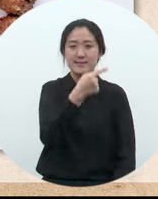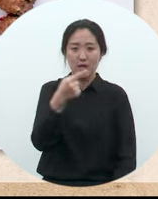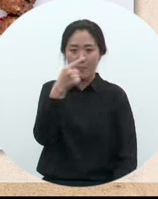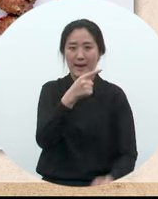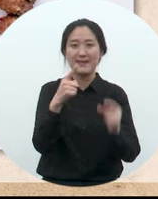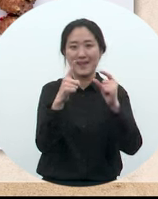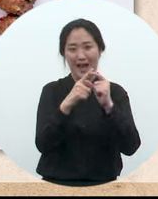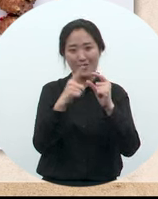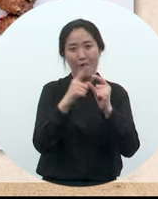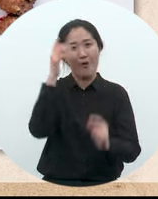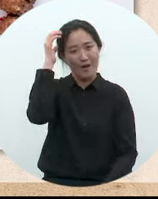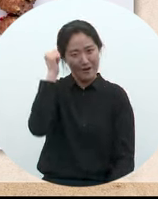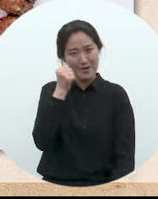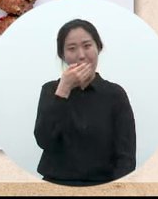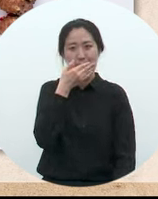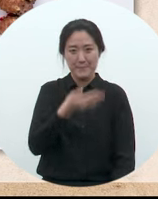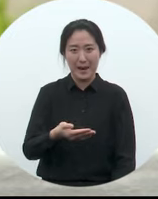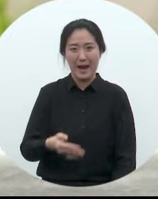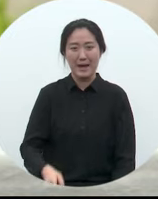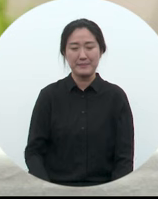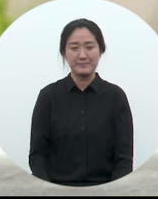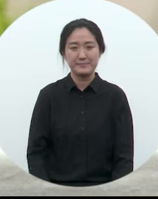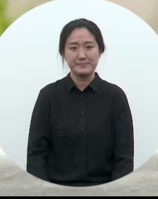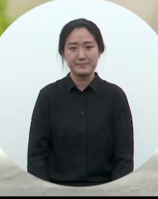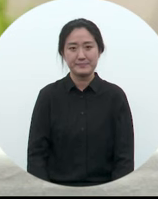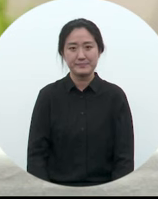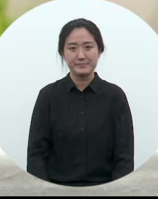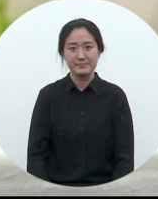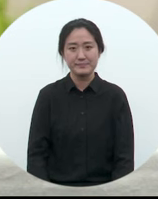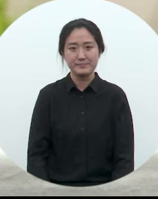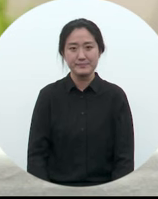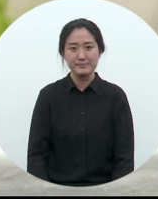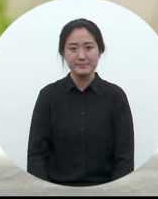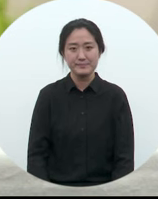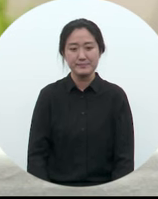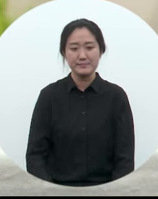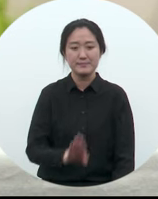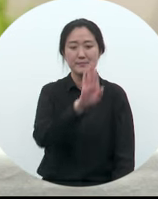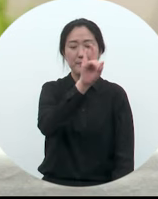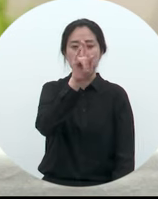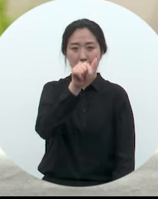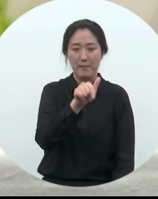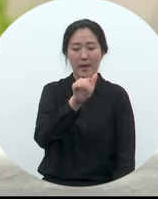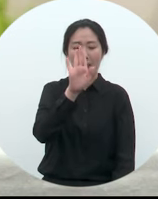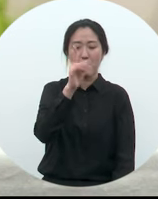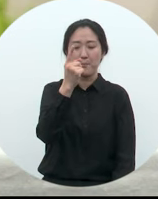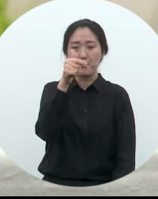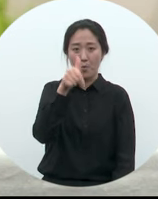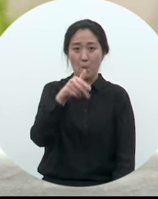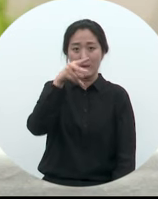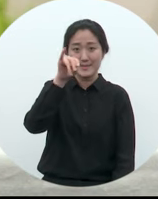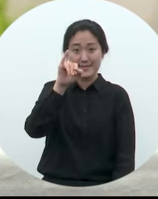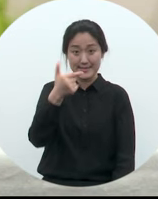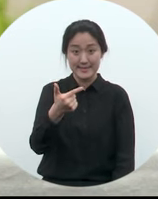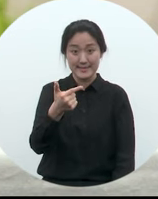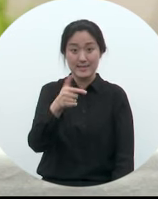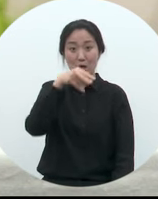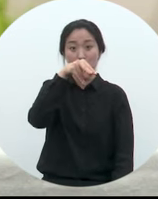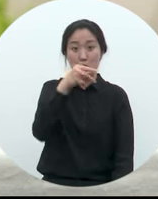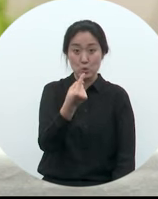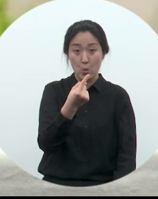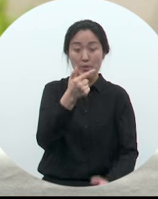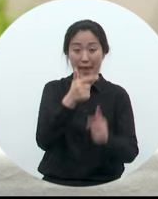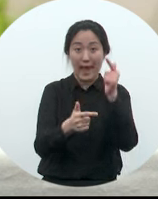하루 1,000마디의 문장을 암기한다, 이렇게 기록을 해놓고 있는데요. 이 백복신이라고 하는 것은